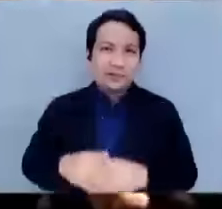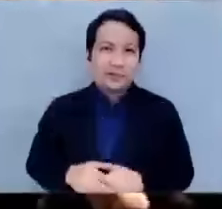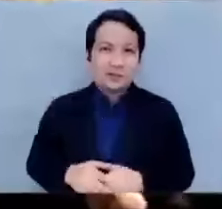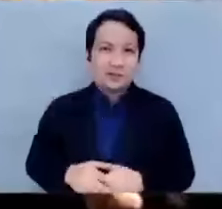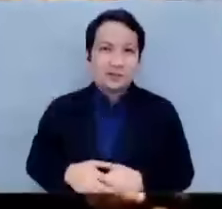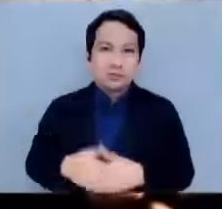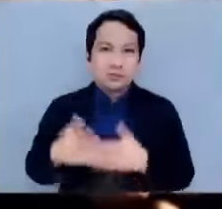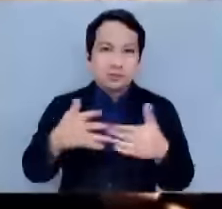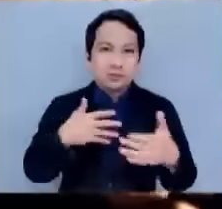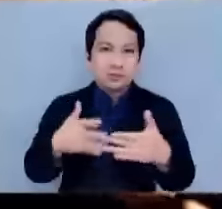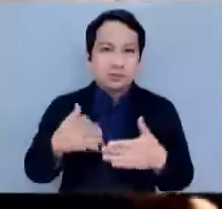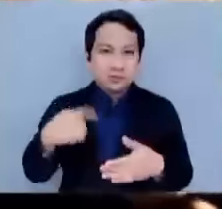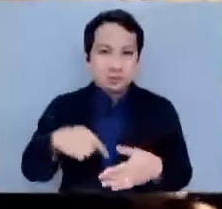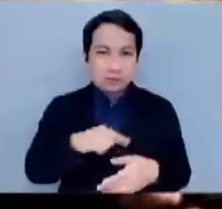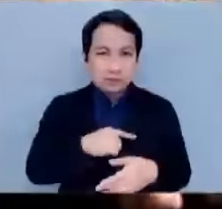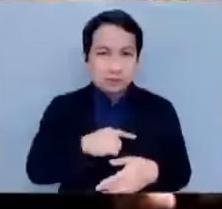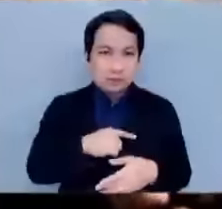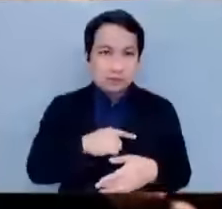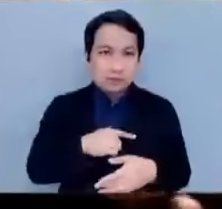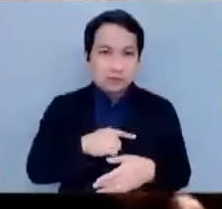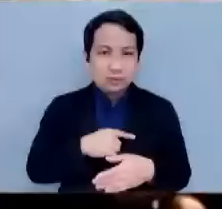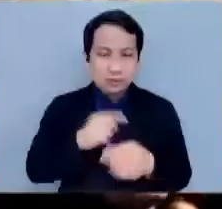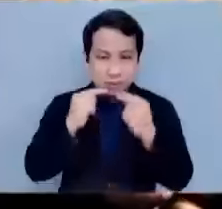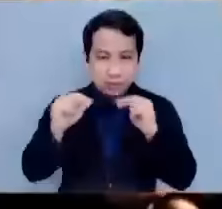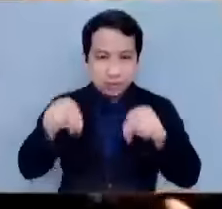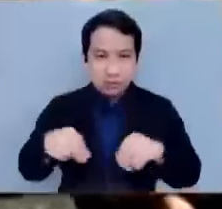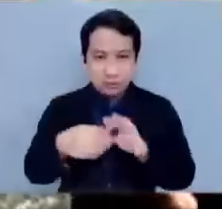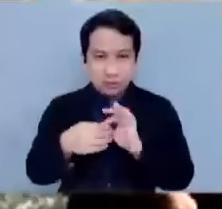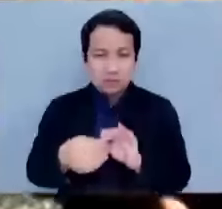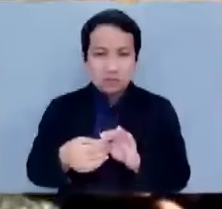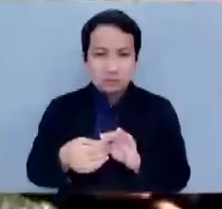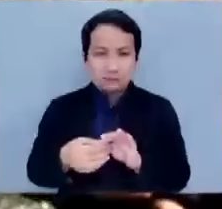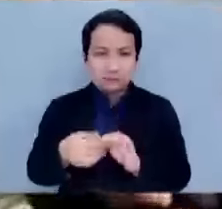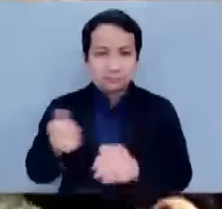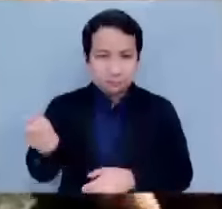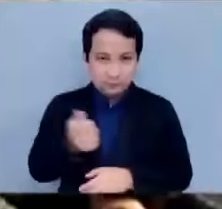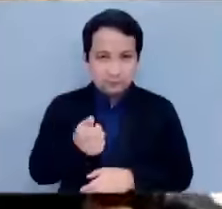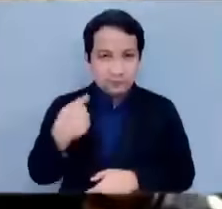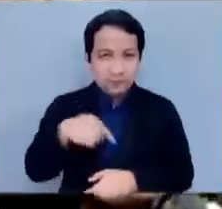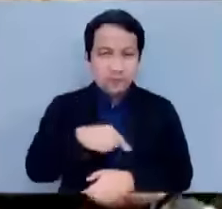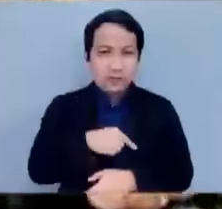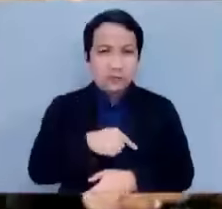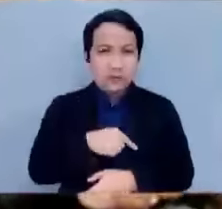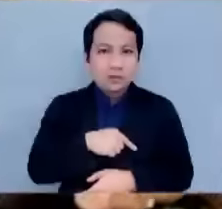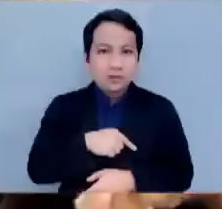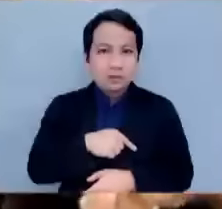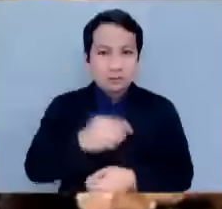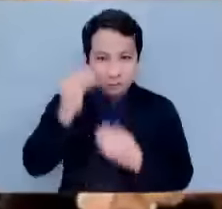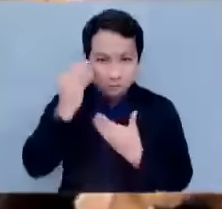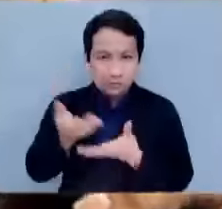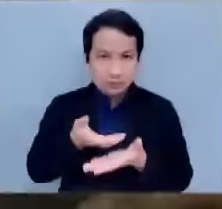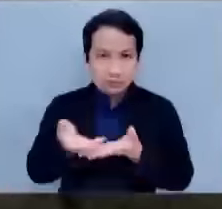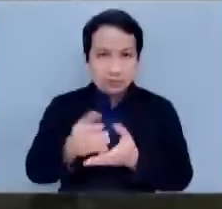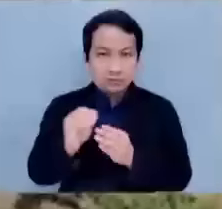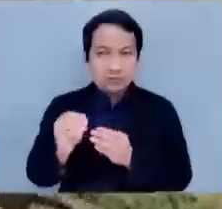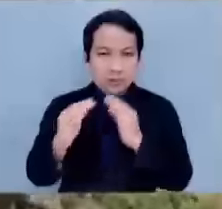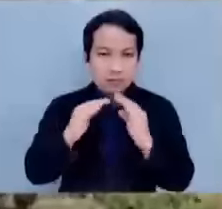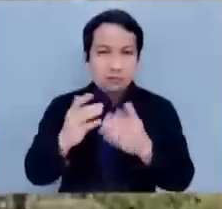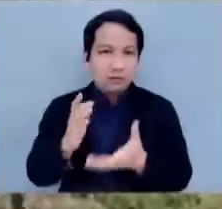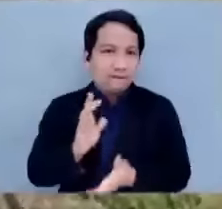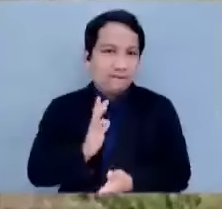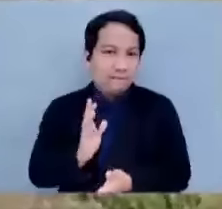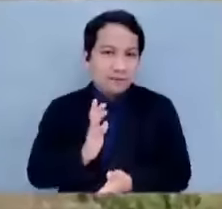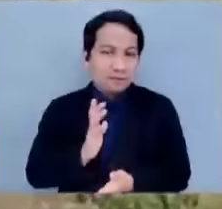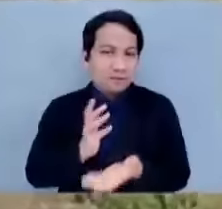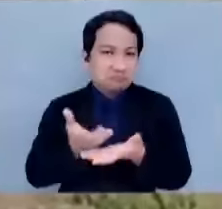isang negosyador dito sa inataasan dito, kami naman po ay nakipag-usap at maayos naman namin nakausap sila. Sa kabila